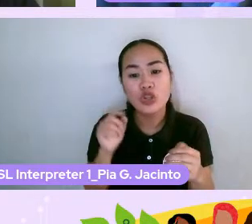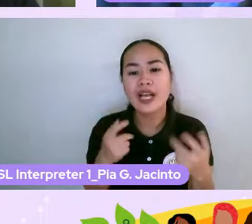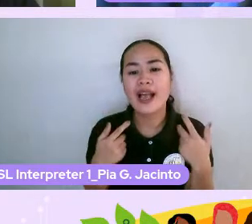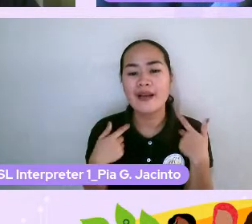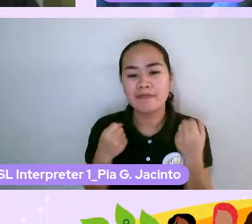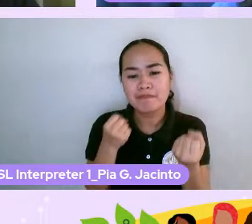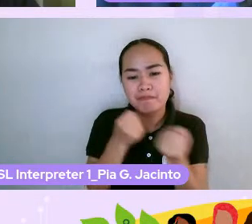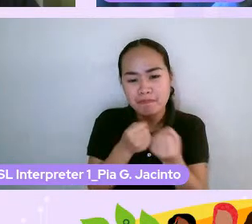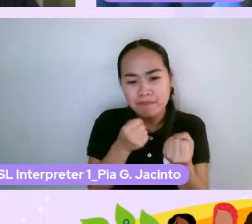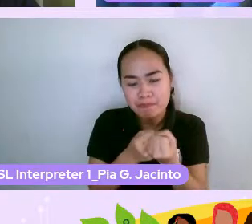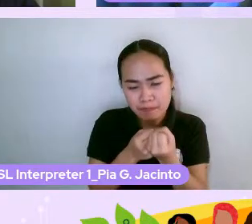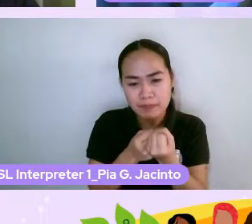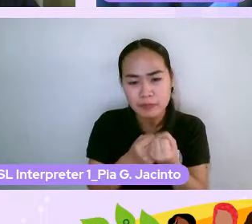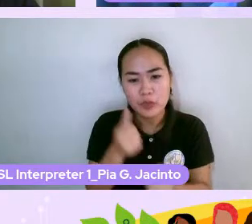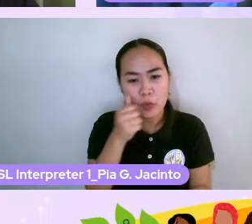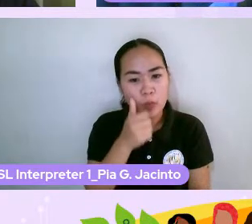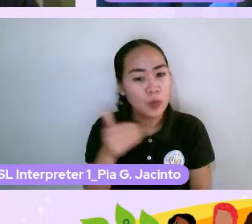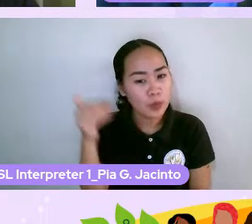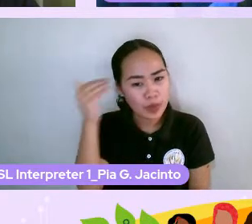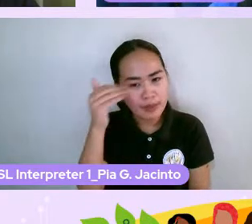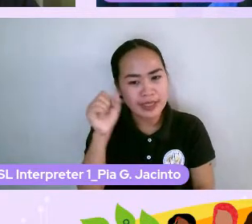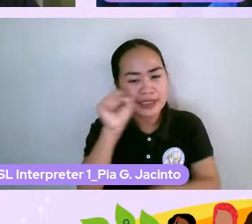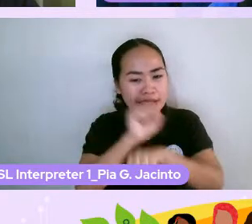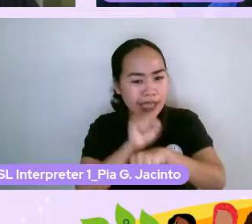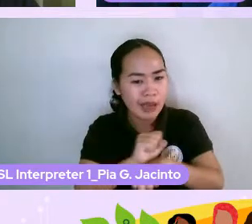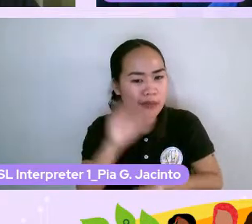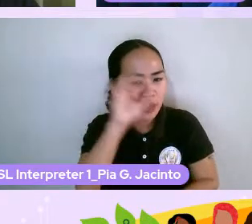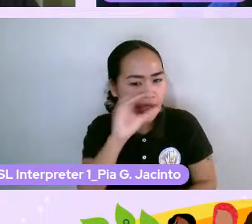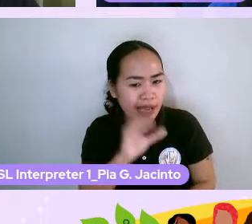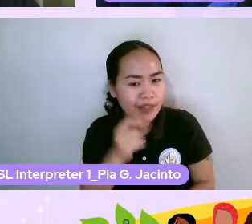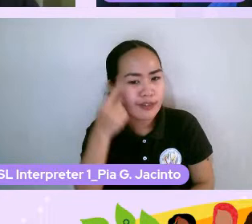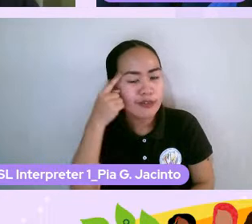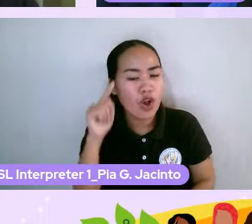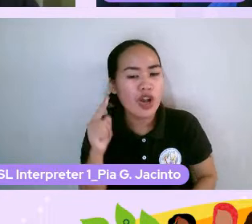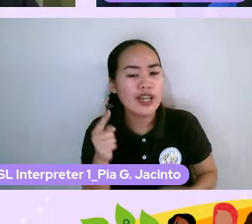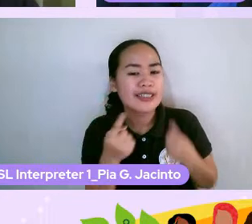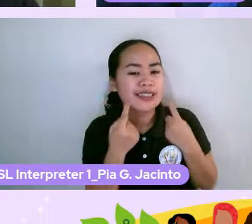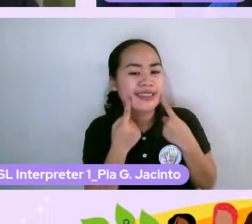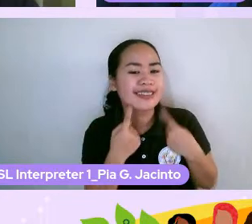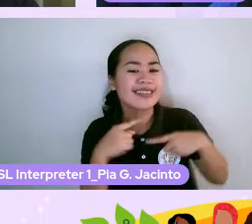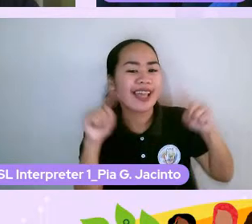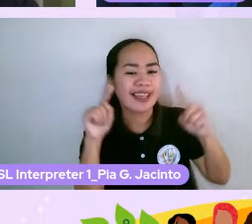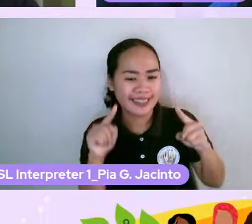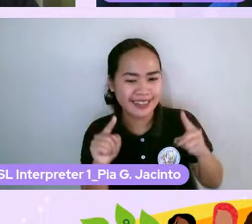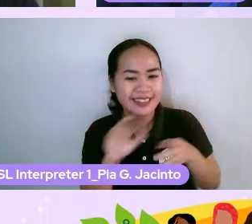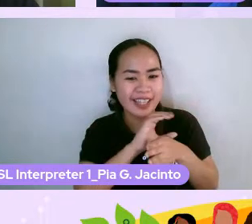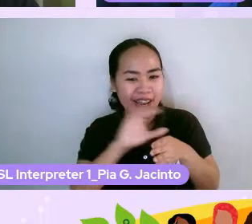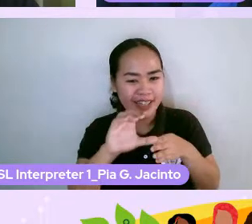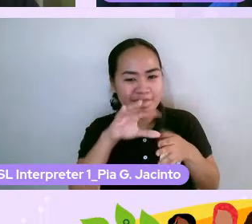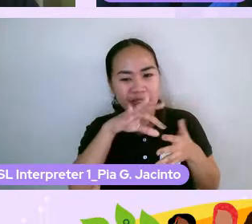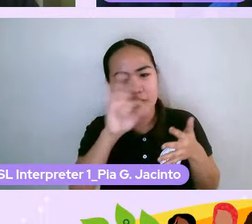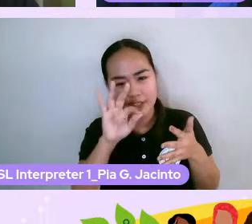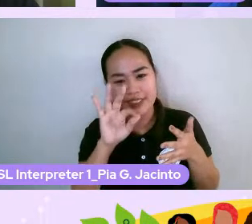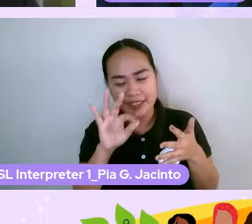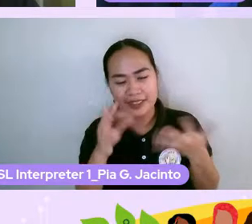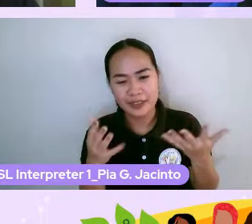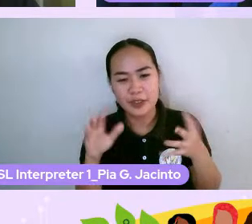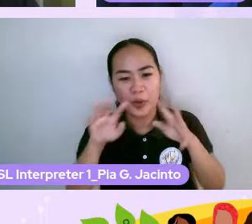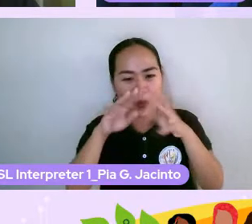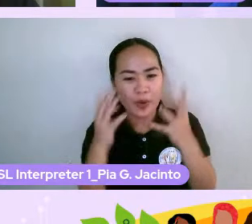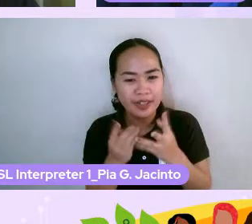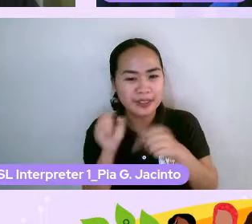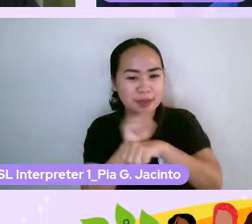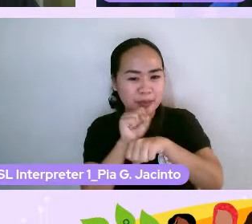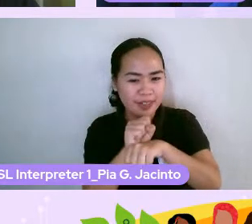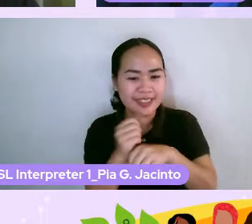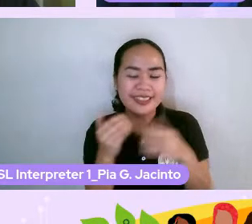kababaihan, ang ating mga job seekers na maging successful sa career choices nila in the world of work. Maraming salamat